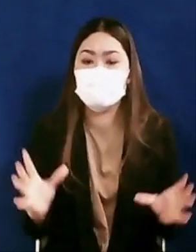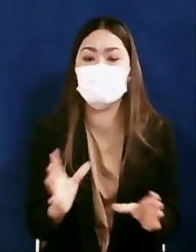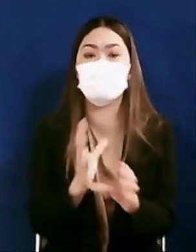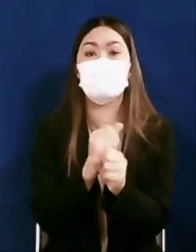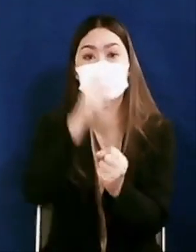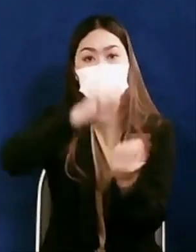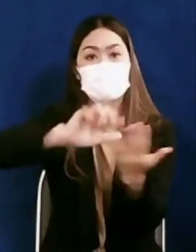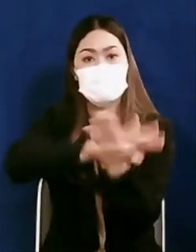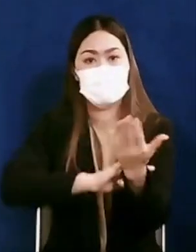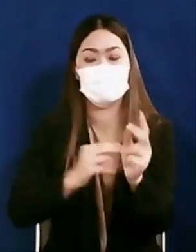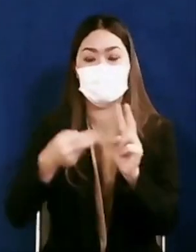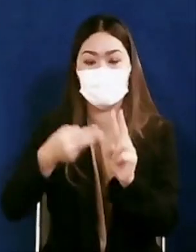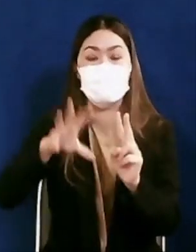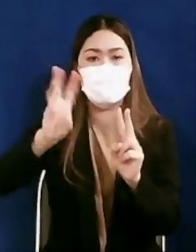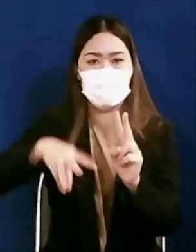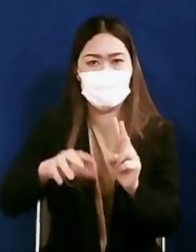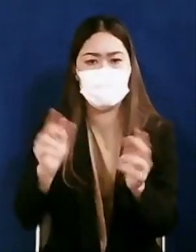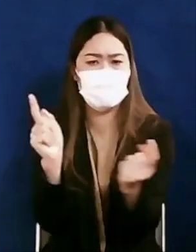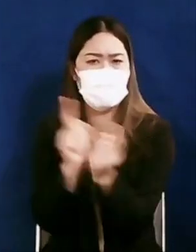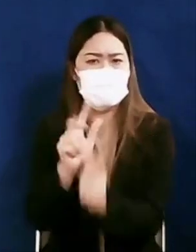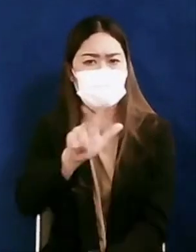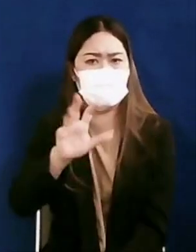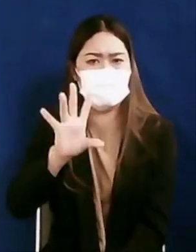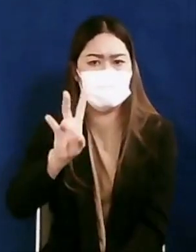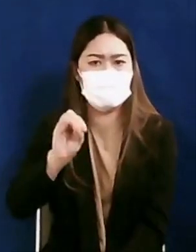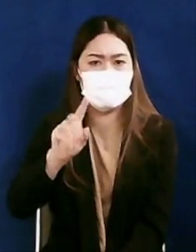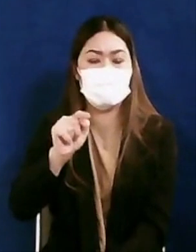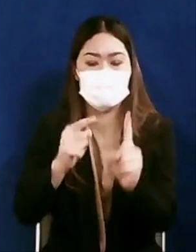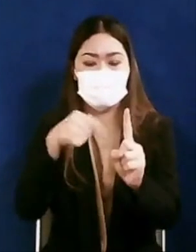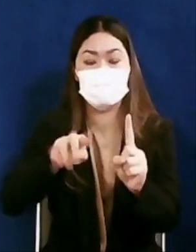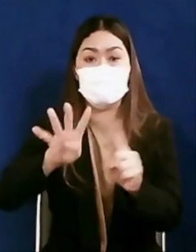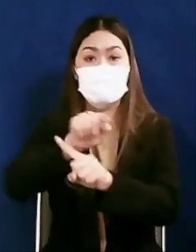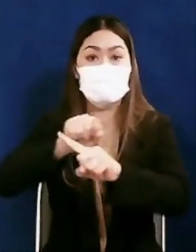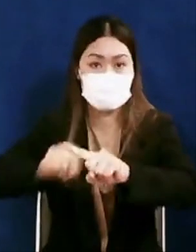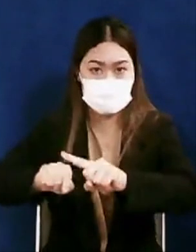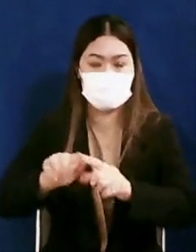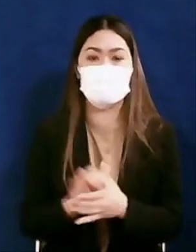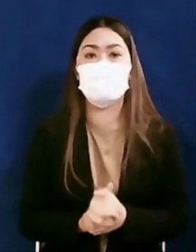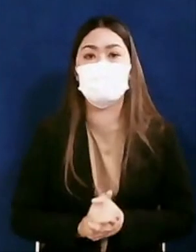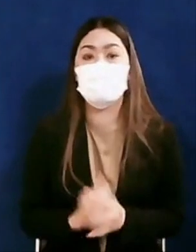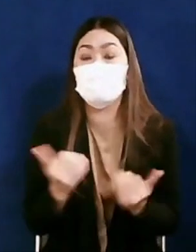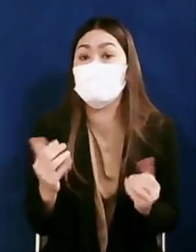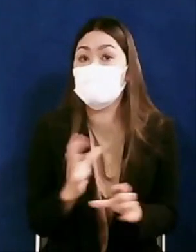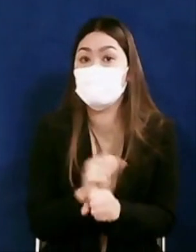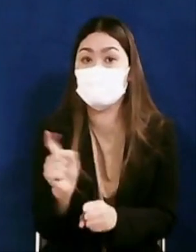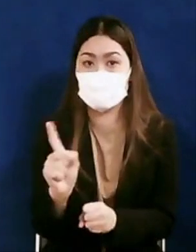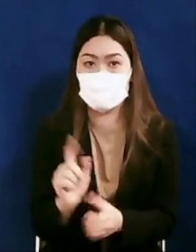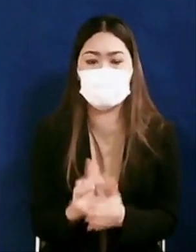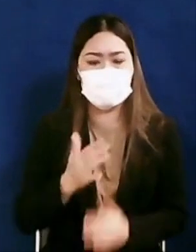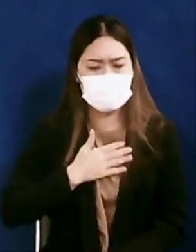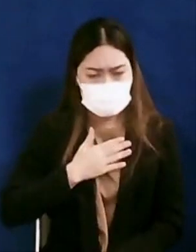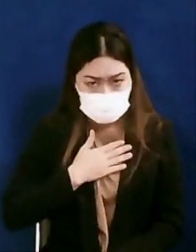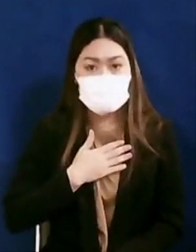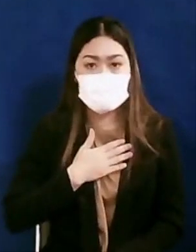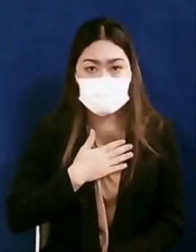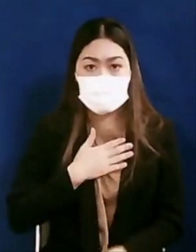เลยทั้ง 26,000 ก็เจอ371ก็เป็น 1.4% นะครับทีนี้อย่างนี้ครับเราก็เอา